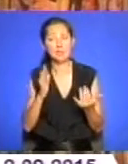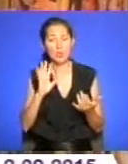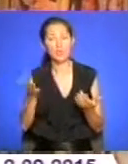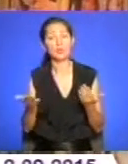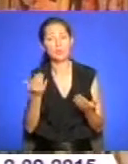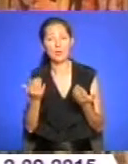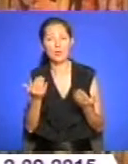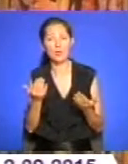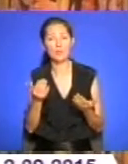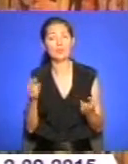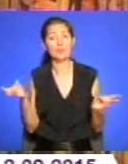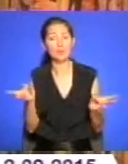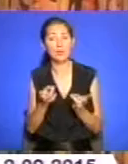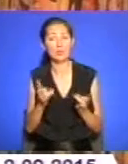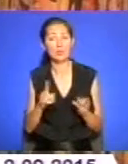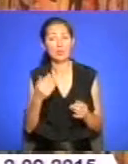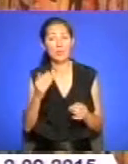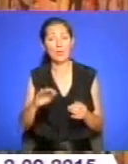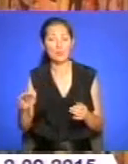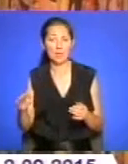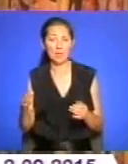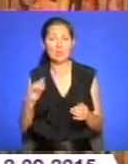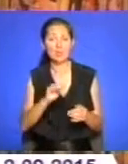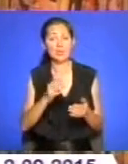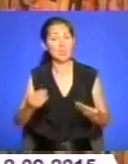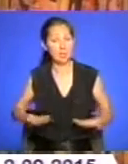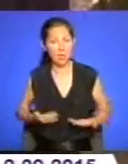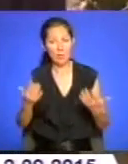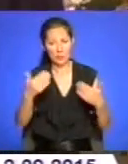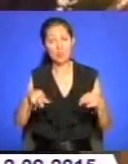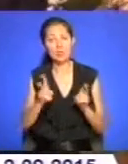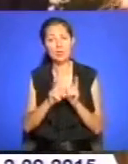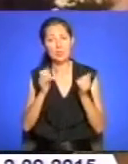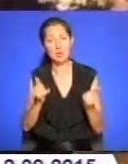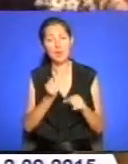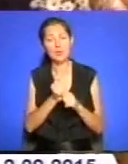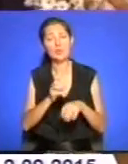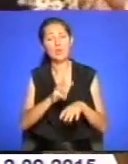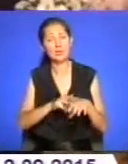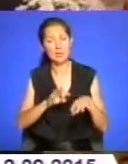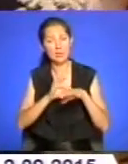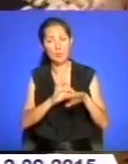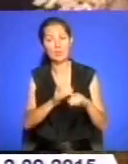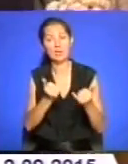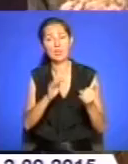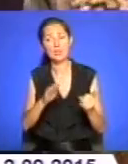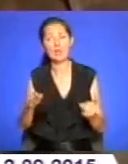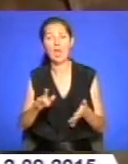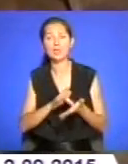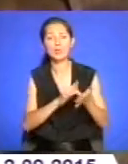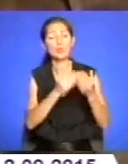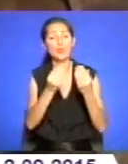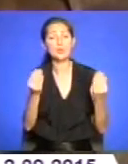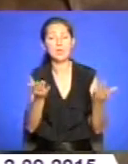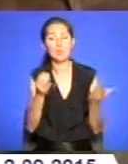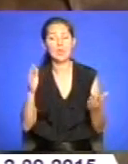можливо, то потрібно, щоб вони з життям вже стикалися зараз. Працівники міліції провели для дітей екскурсію музеєм, де школярі